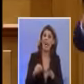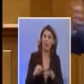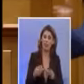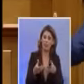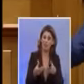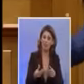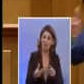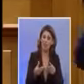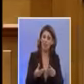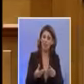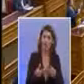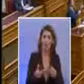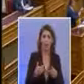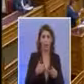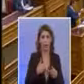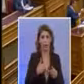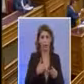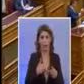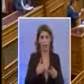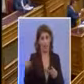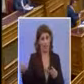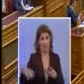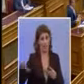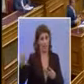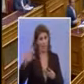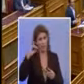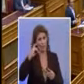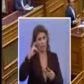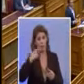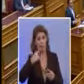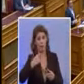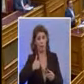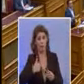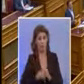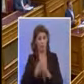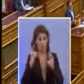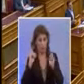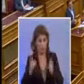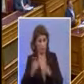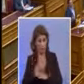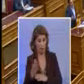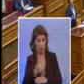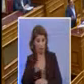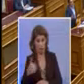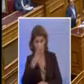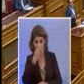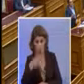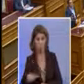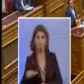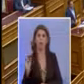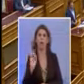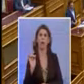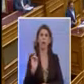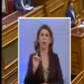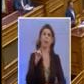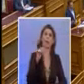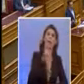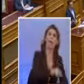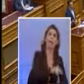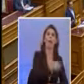Πασόκ αμόλυντοι, αλλά είναι και οι άλλοι μολυσμένοι. Για να δέσει λοιπόν το γλυκό, ανακαλύψατε τον Σιριζέο